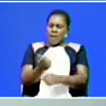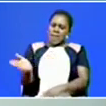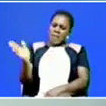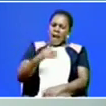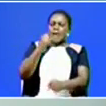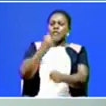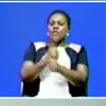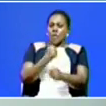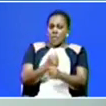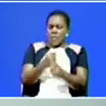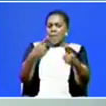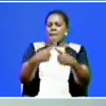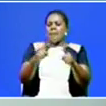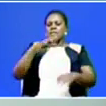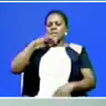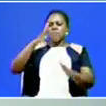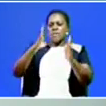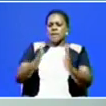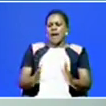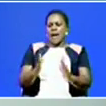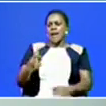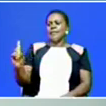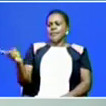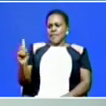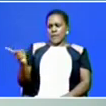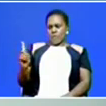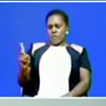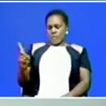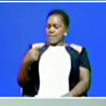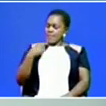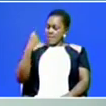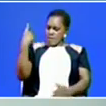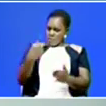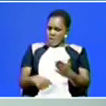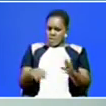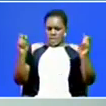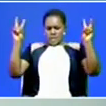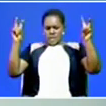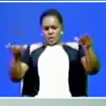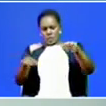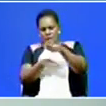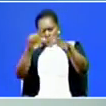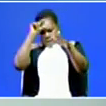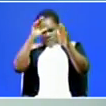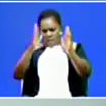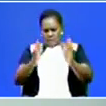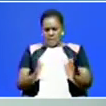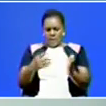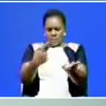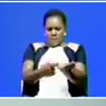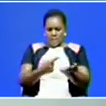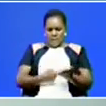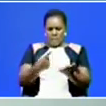kurejea kazini. Hata hivyo, spika wa bunge Beatrice Elachi amedokeza kuwa swala la naibu wa gavana